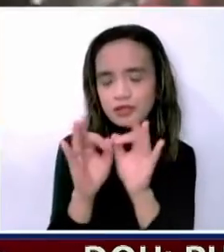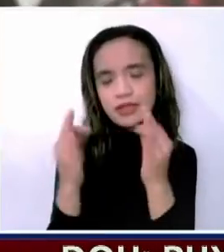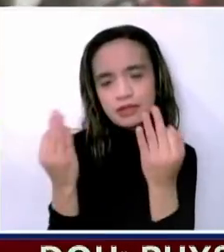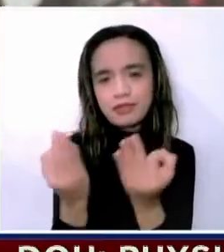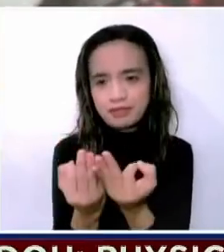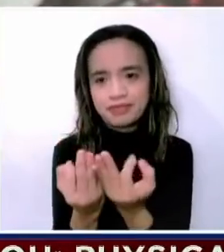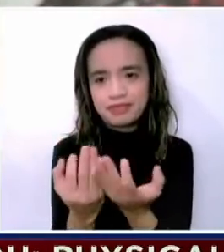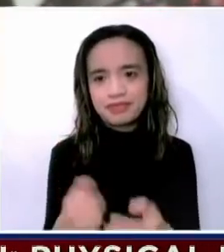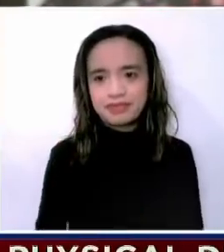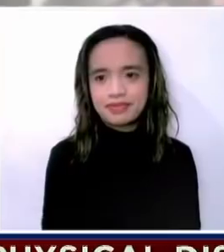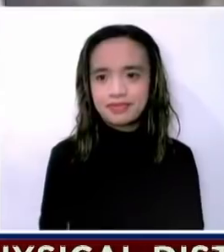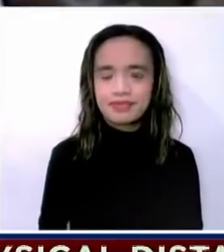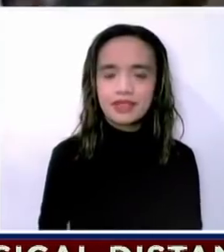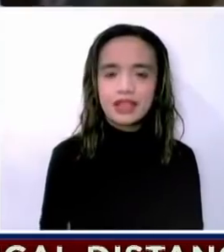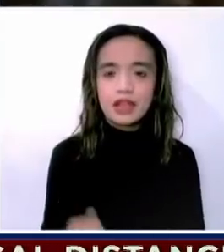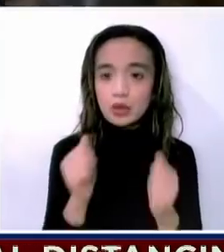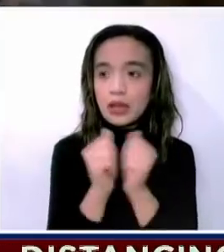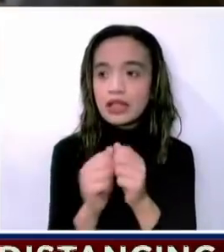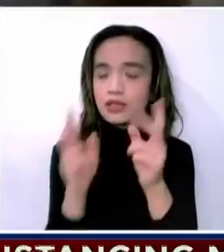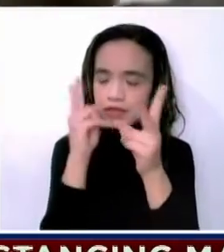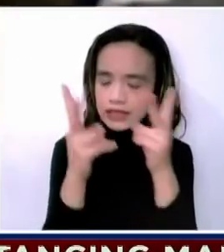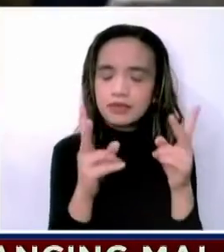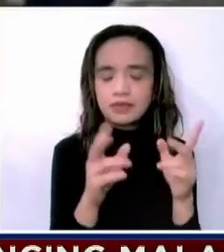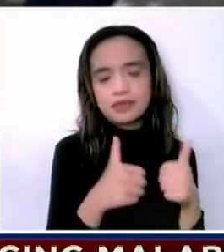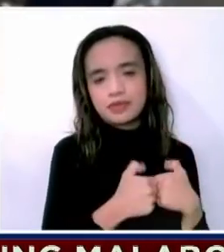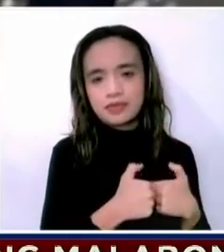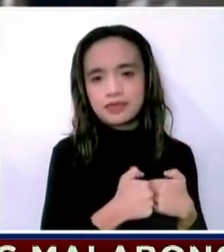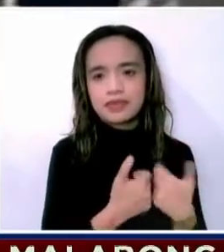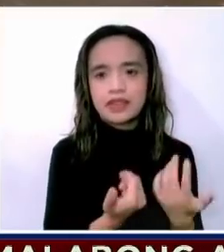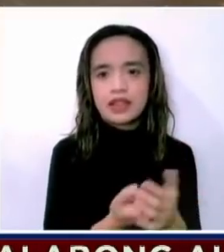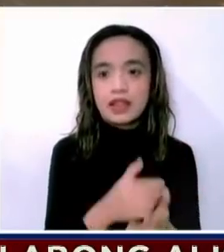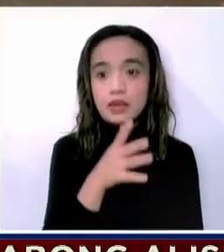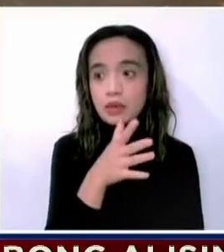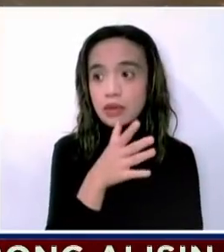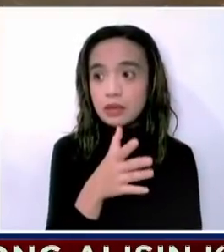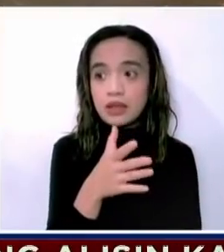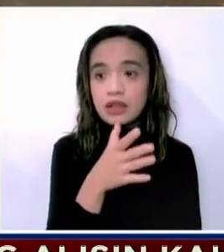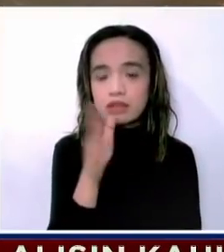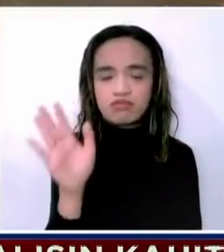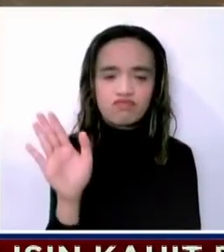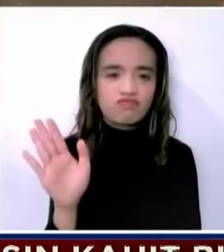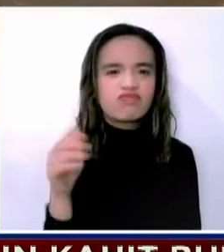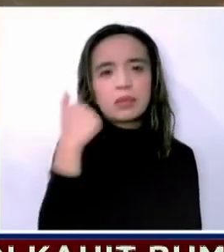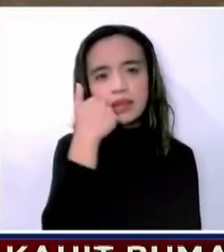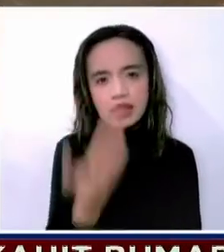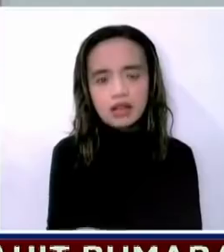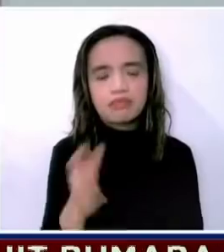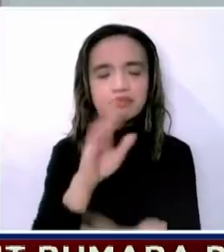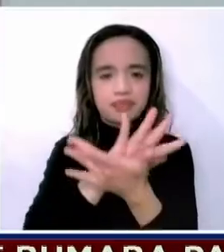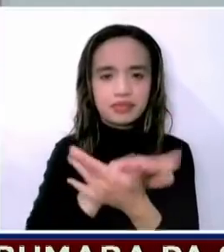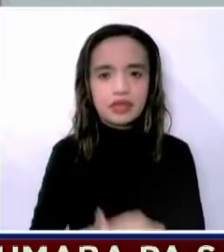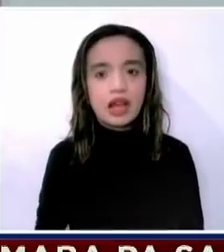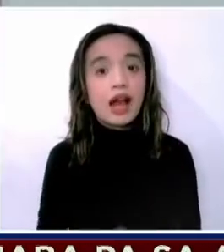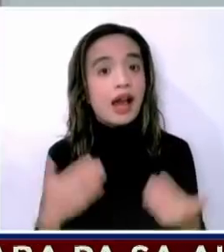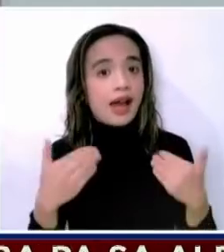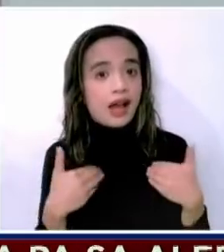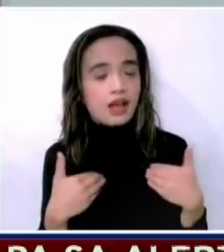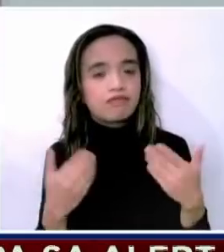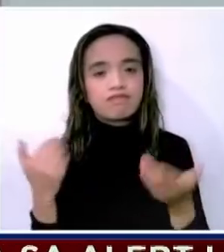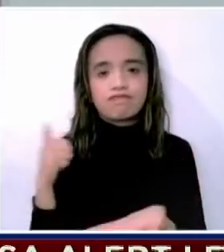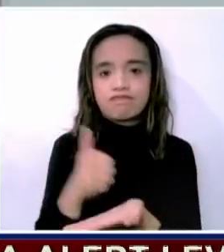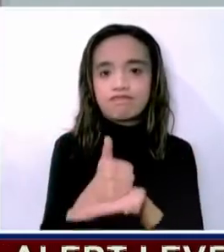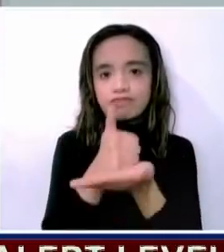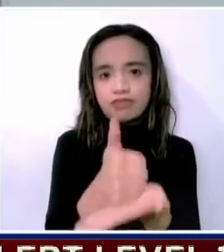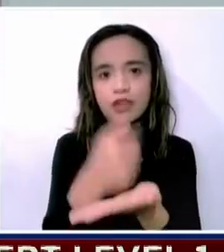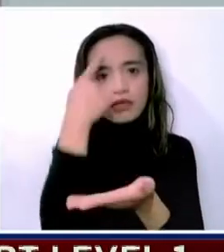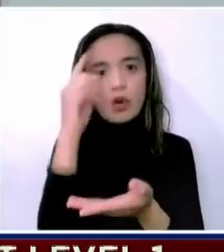have happened with my girlfriend. Her mother's lived here and she passed away from COVID. May mga pumunta rin para tumulong sa mga nasalanta ng bagyong